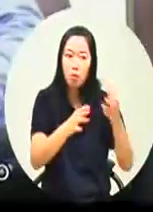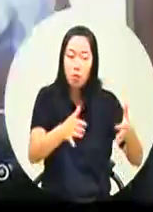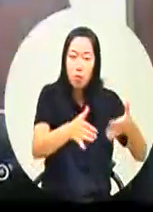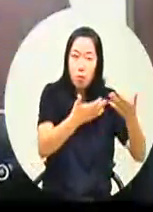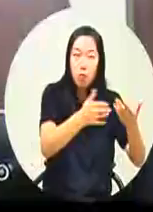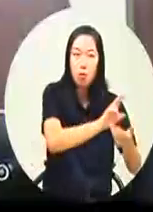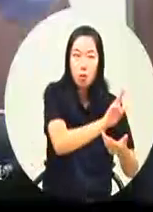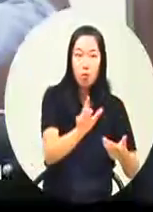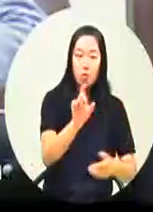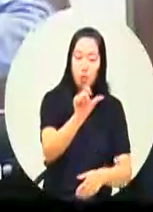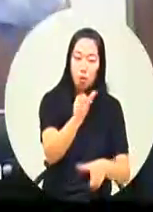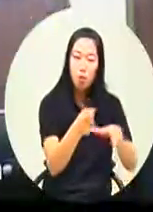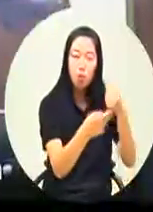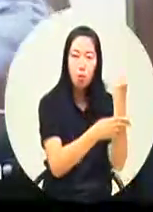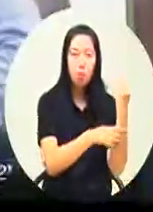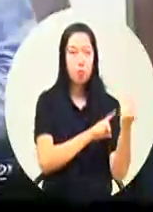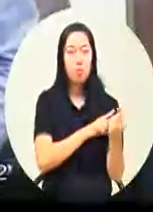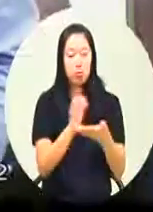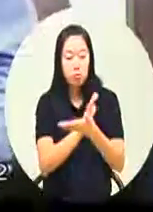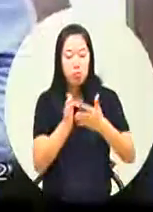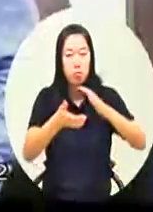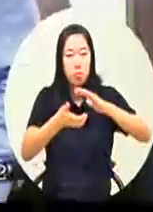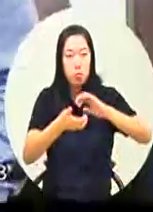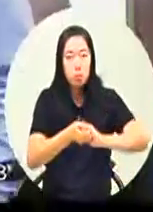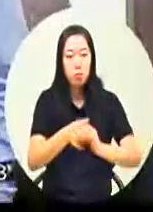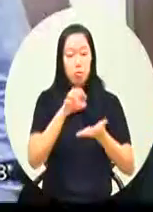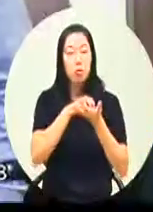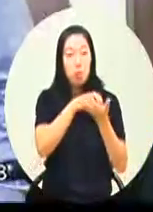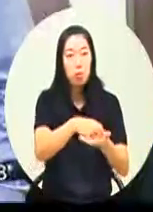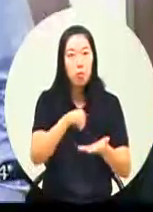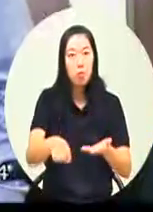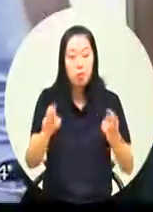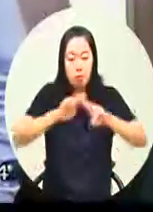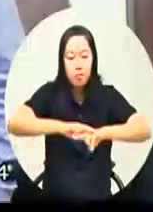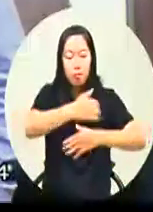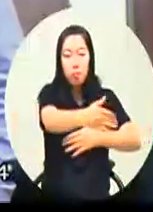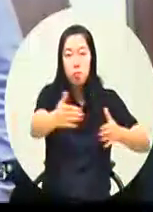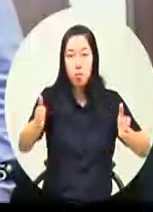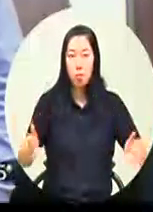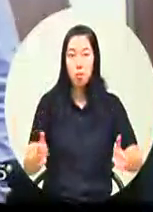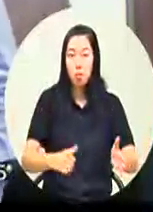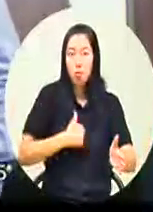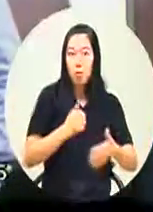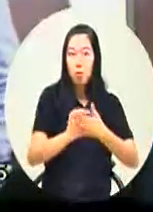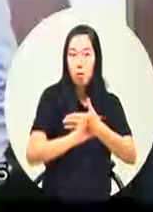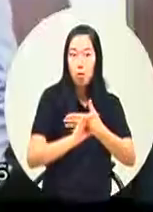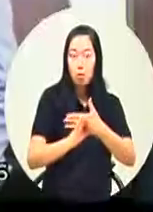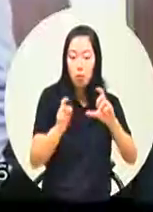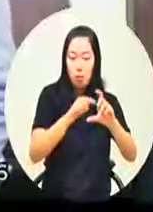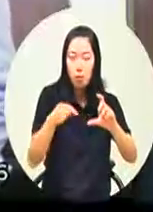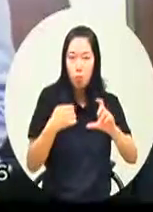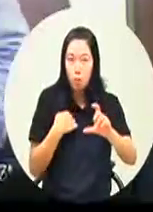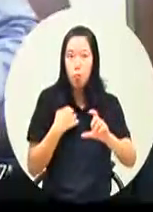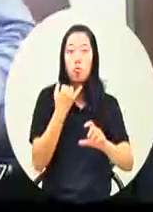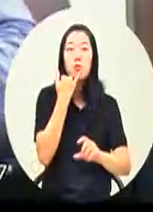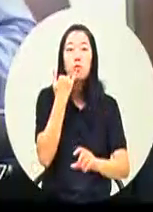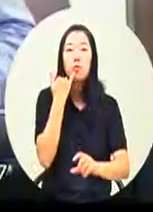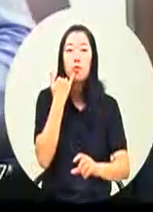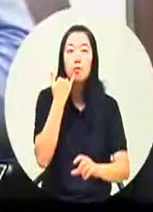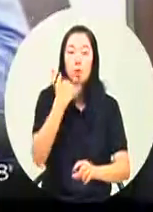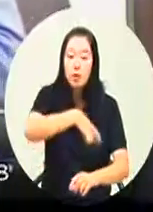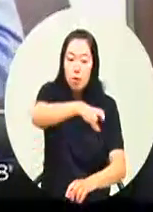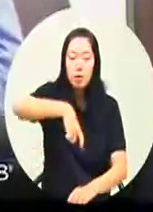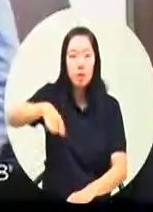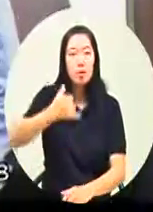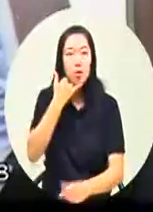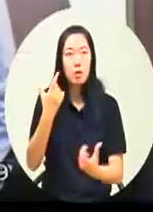下，我们也可以自己认证。你认证之后，你在这个封闭的区域实验区里面，我就让你走。那希望这个方案能够